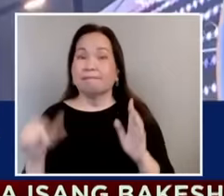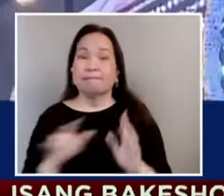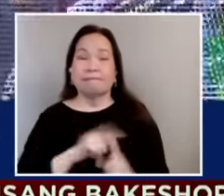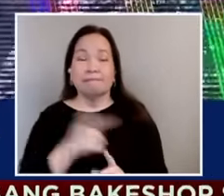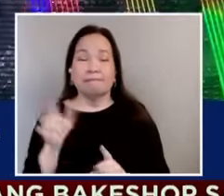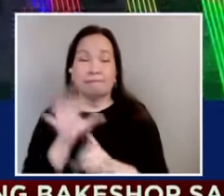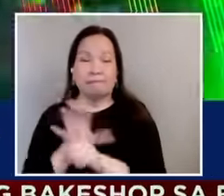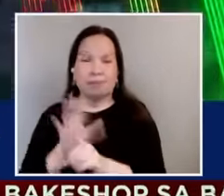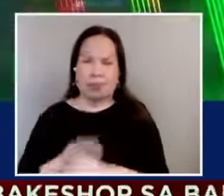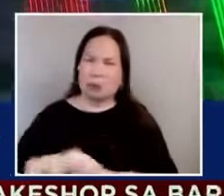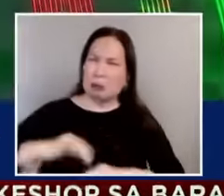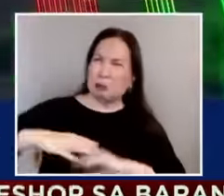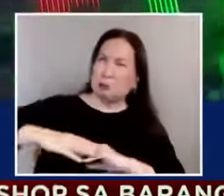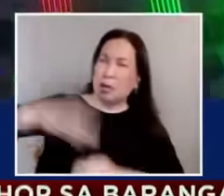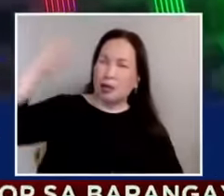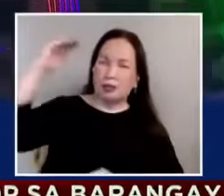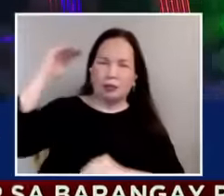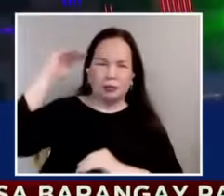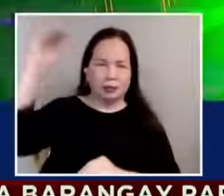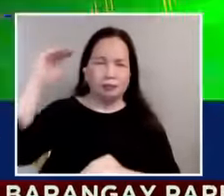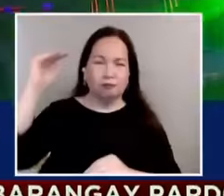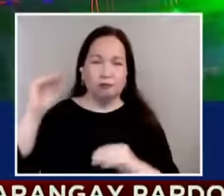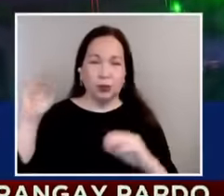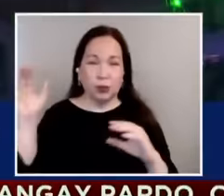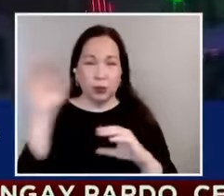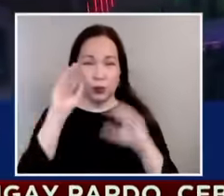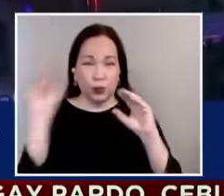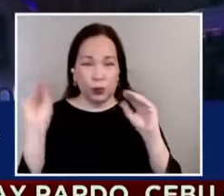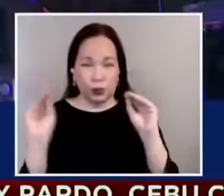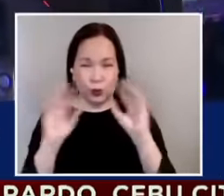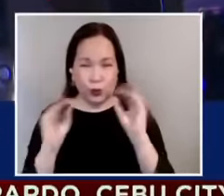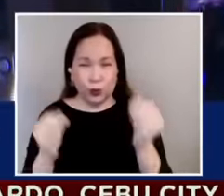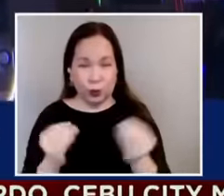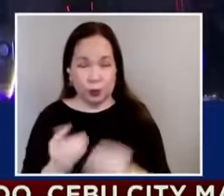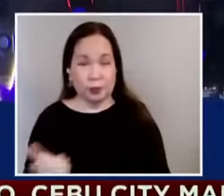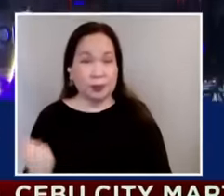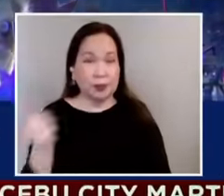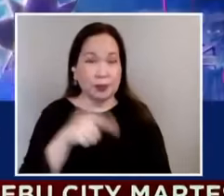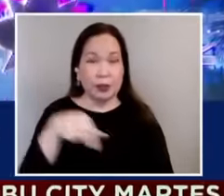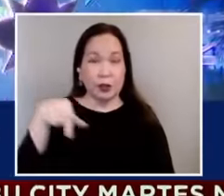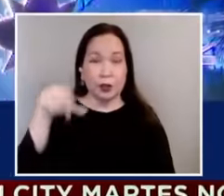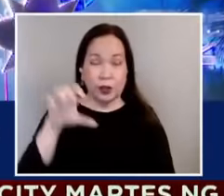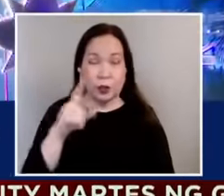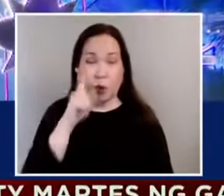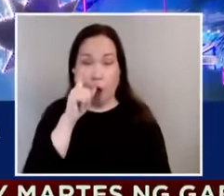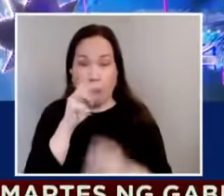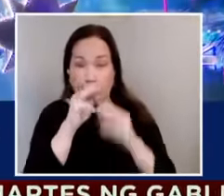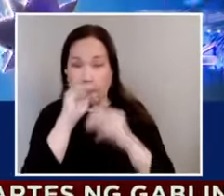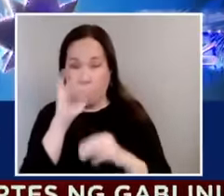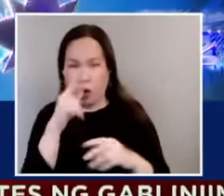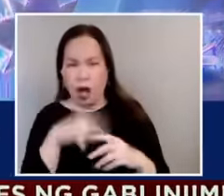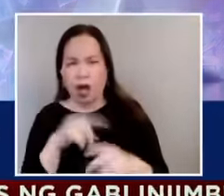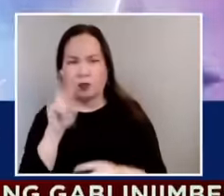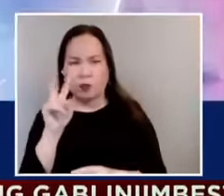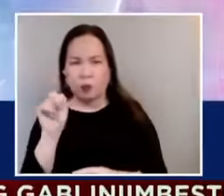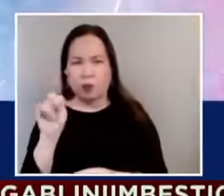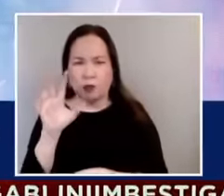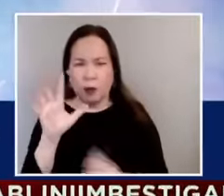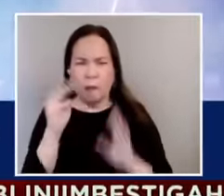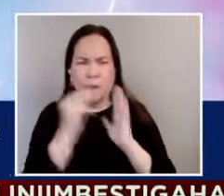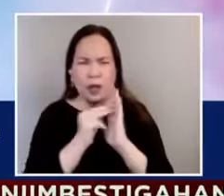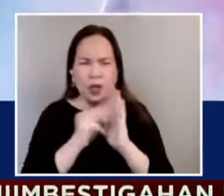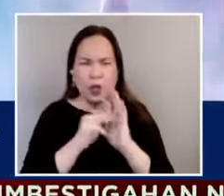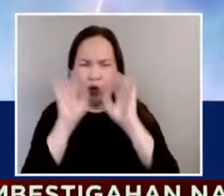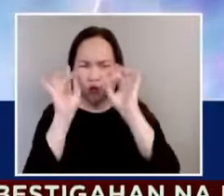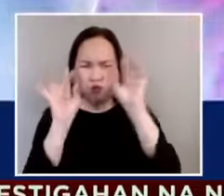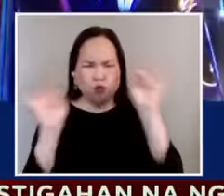Christmas tree. Sa Quezon City, tampok naman sa isang mall ang nasa 2.5 million na mga Christmas lights sa kanilang